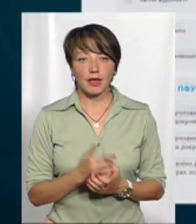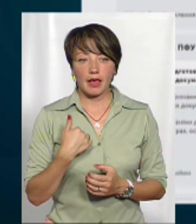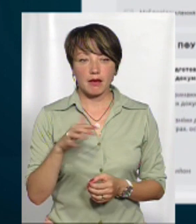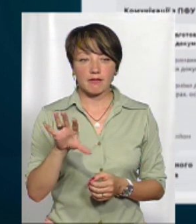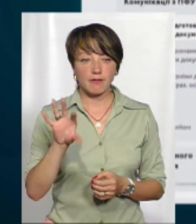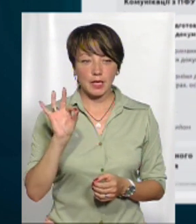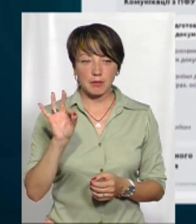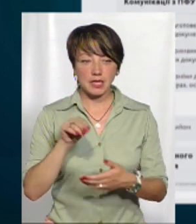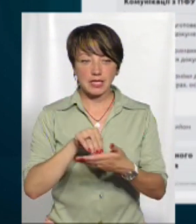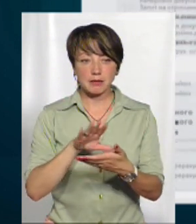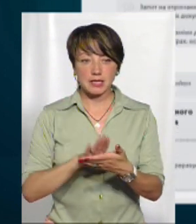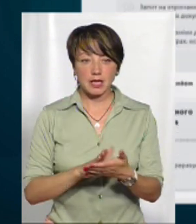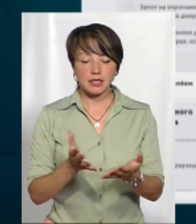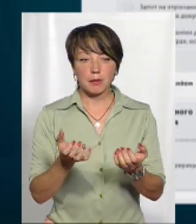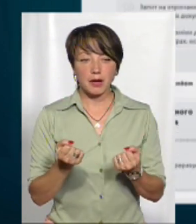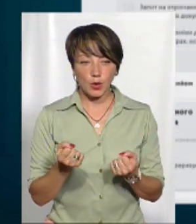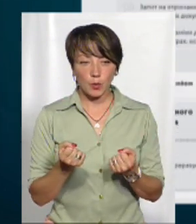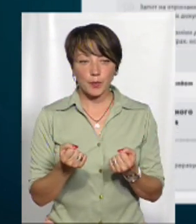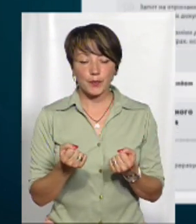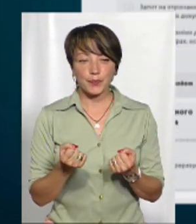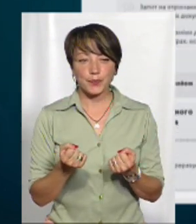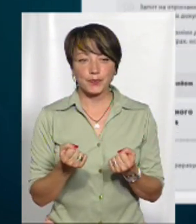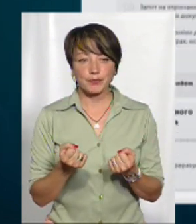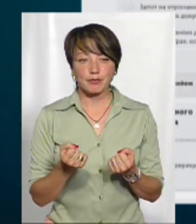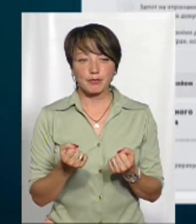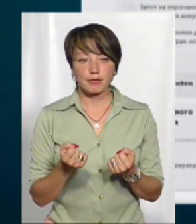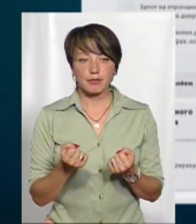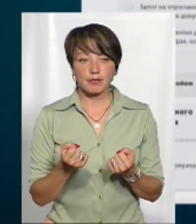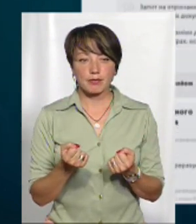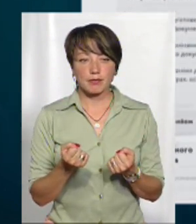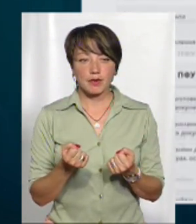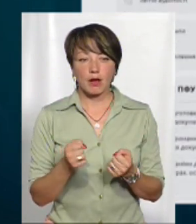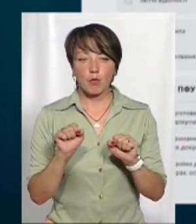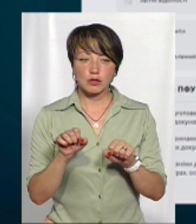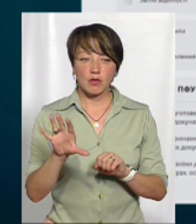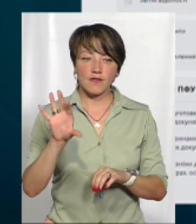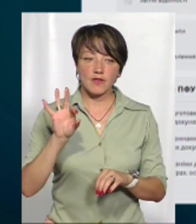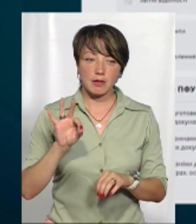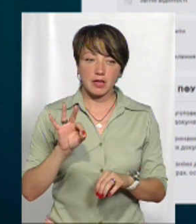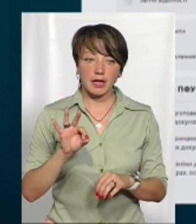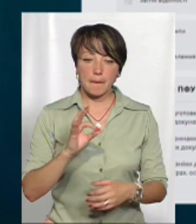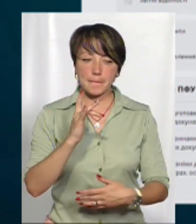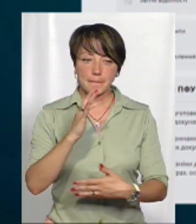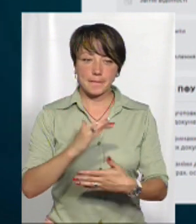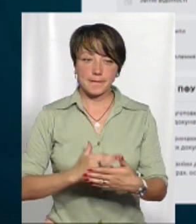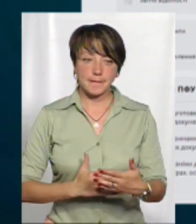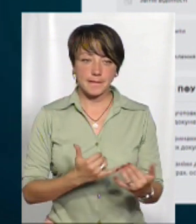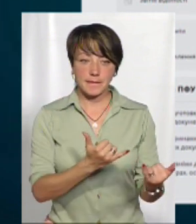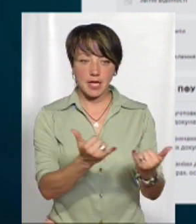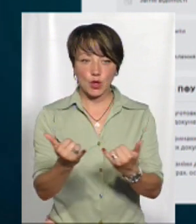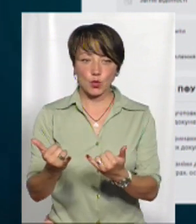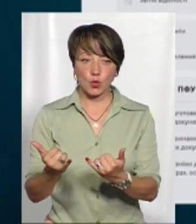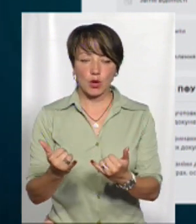вибрала записатись на прийом, там було, можна було вибрати з меню,